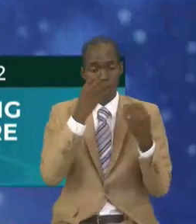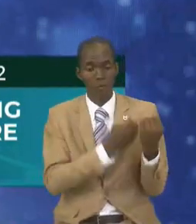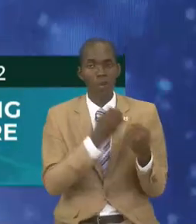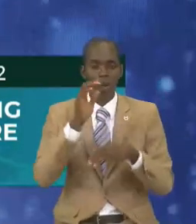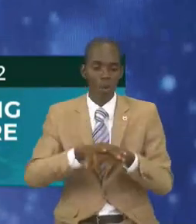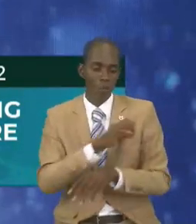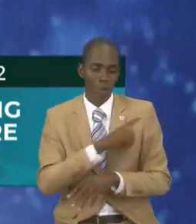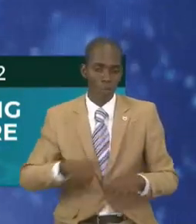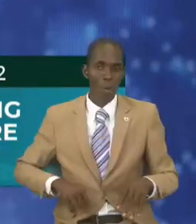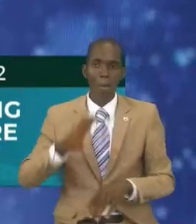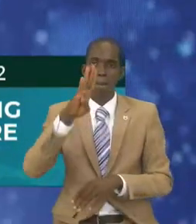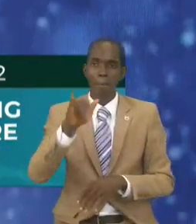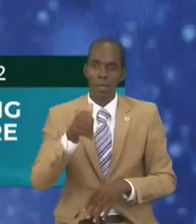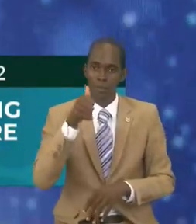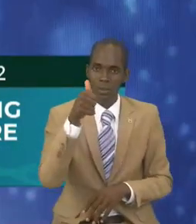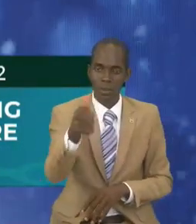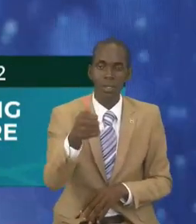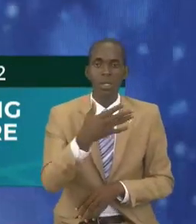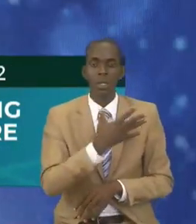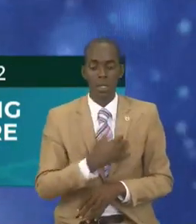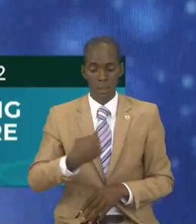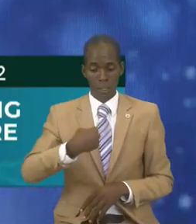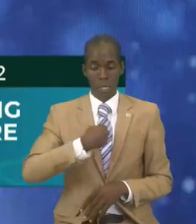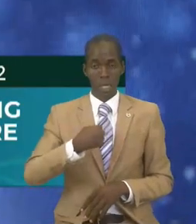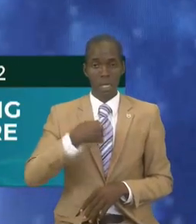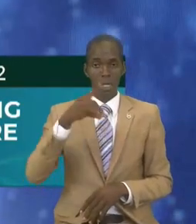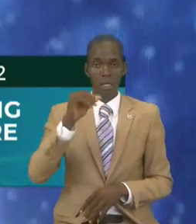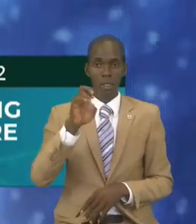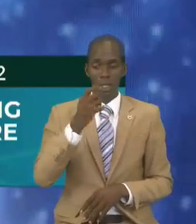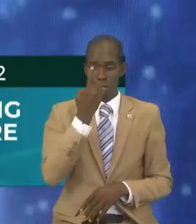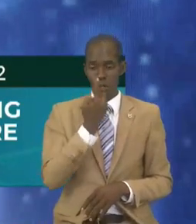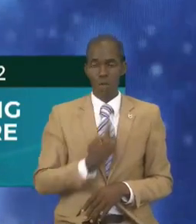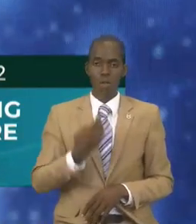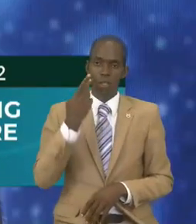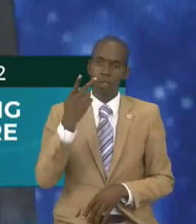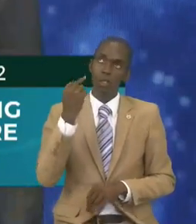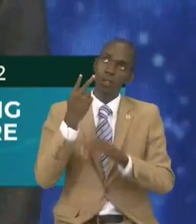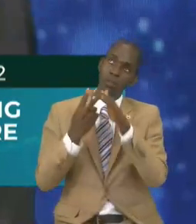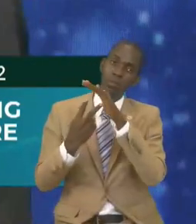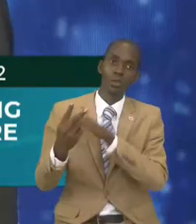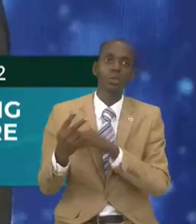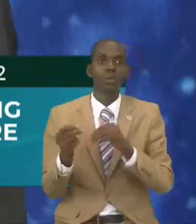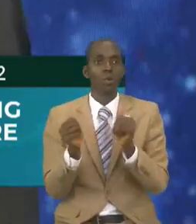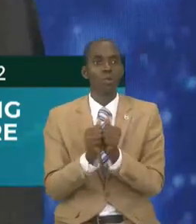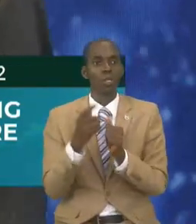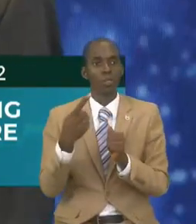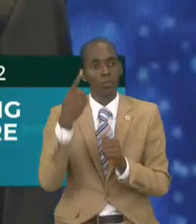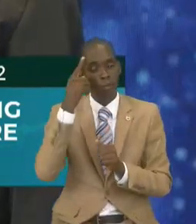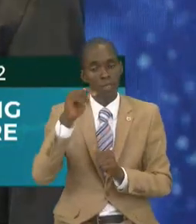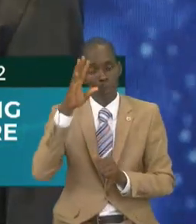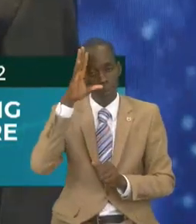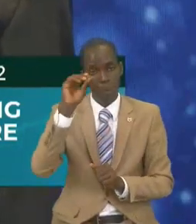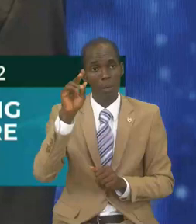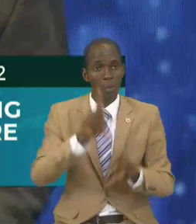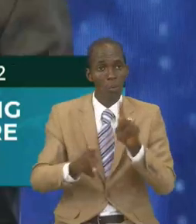le Seigneur tout seul. Et moi, Daniel, je vis seul la vision. Et les hommes qui étaient avec moi ne